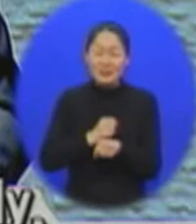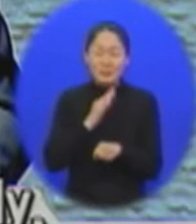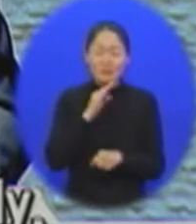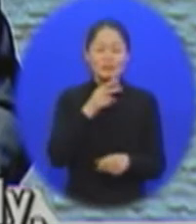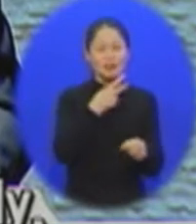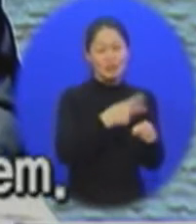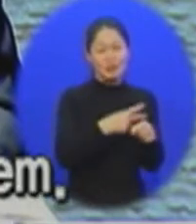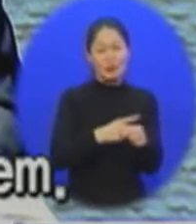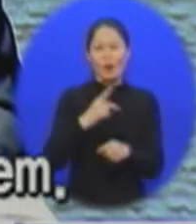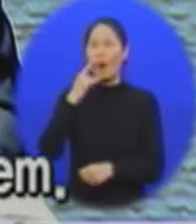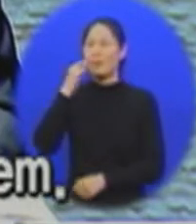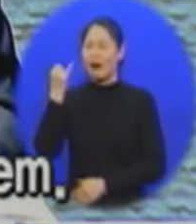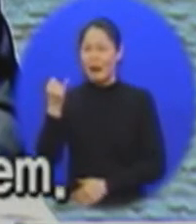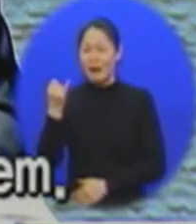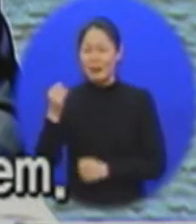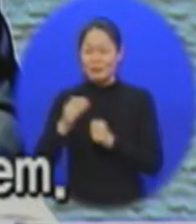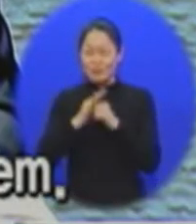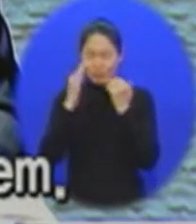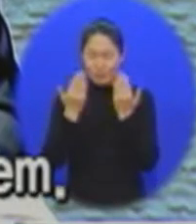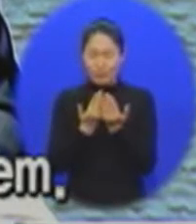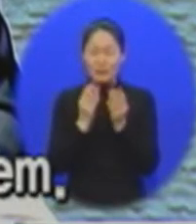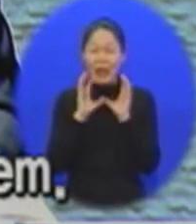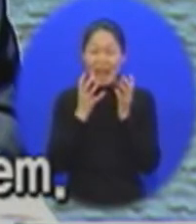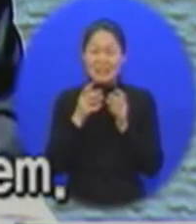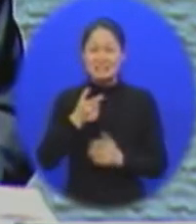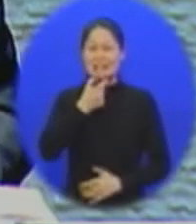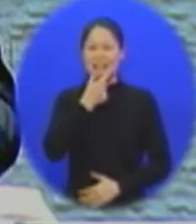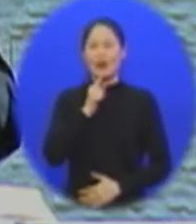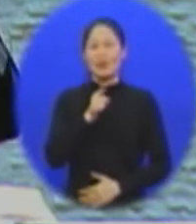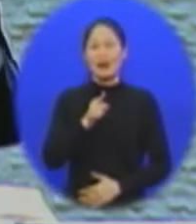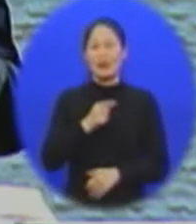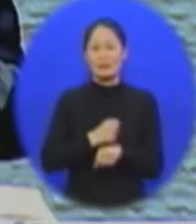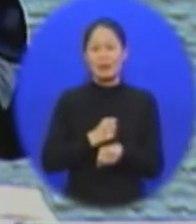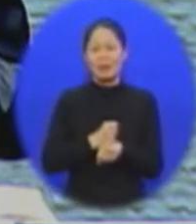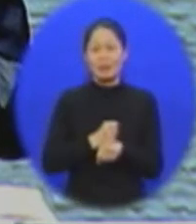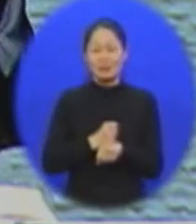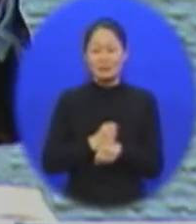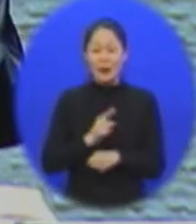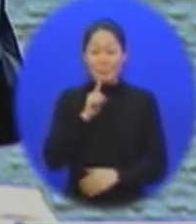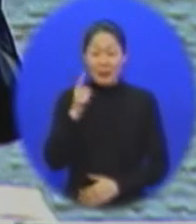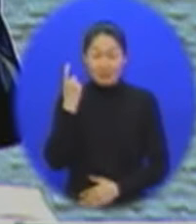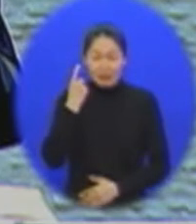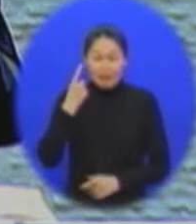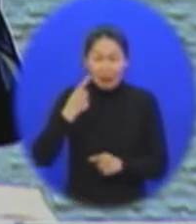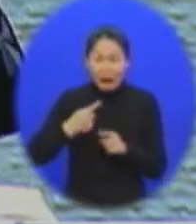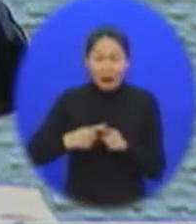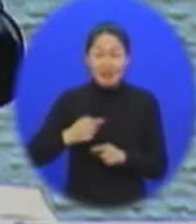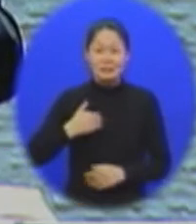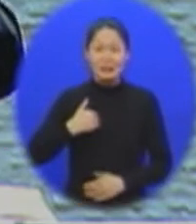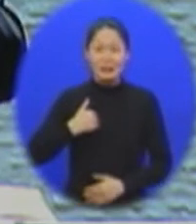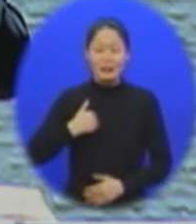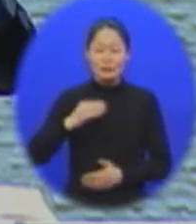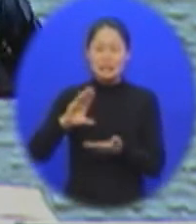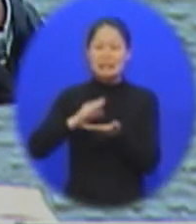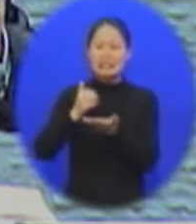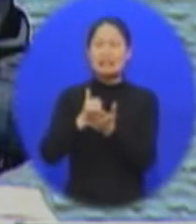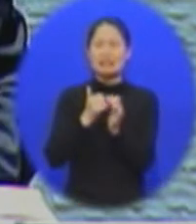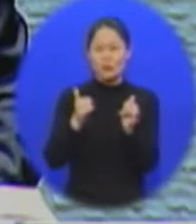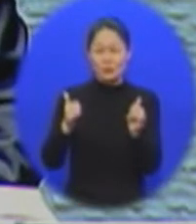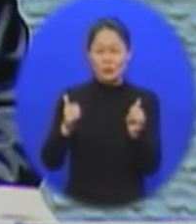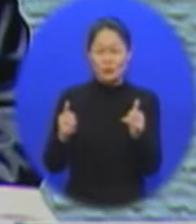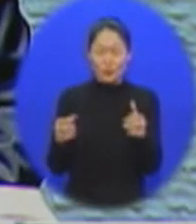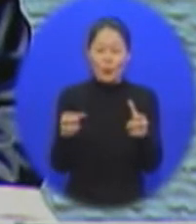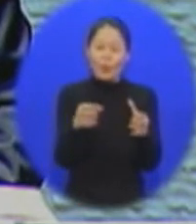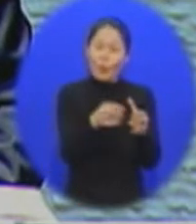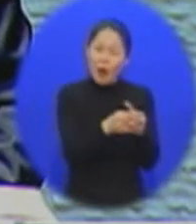거에요 그래서 다 싫어 한다는 거죠 근데 제가 그 말 듣다가 거기에 우리 그리스도인들도 들어간다